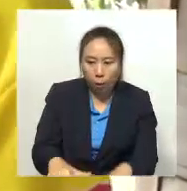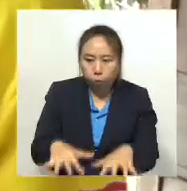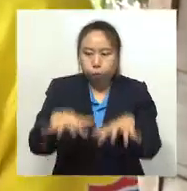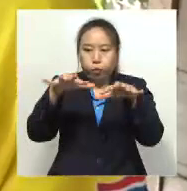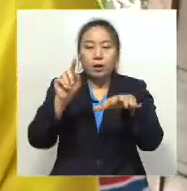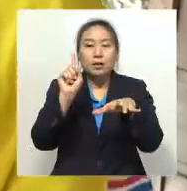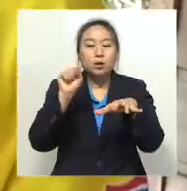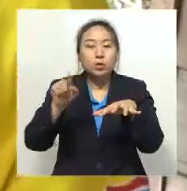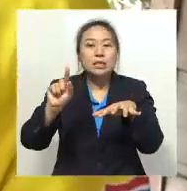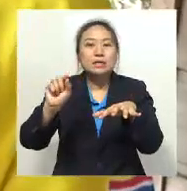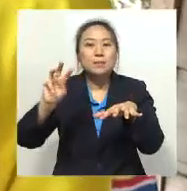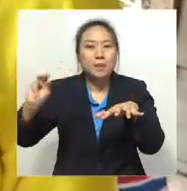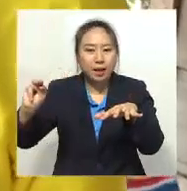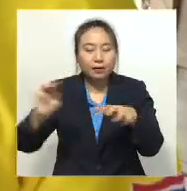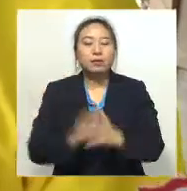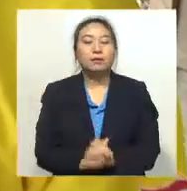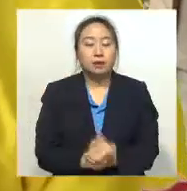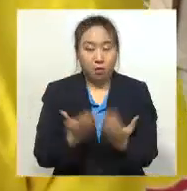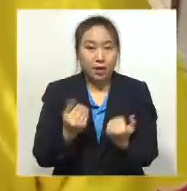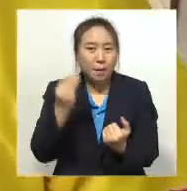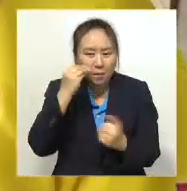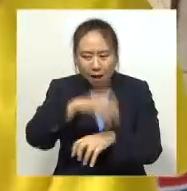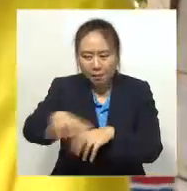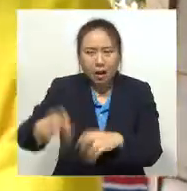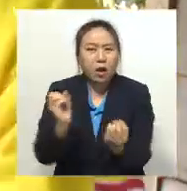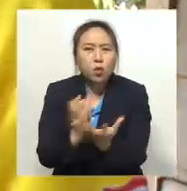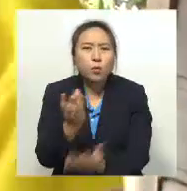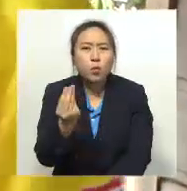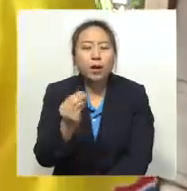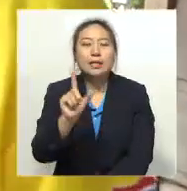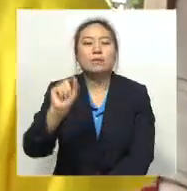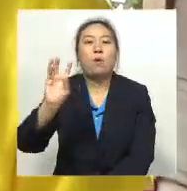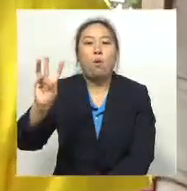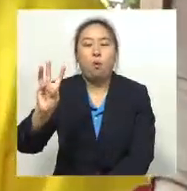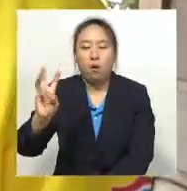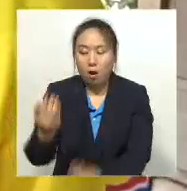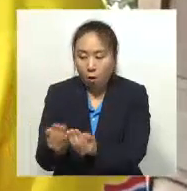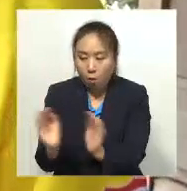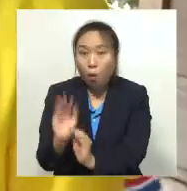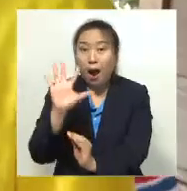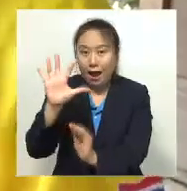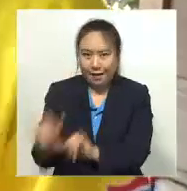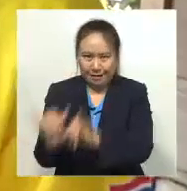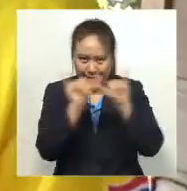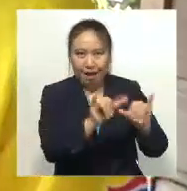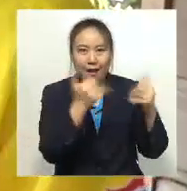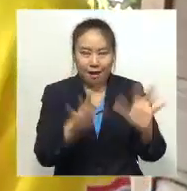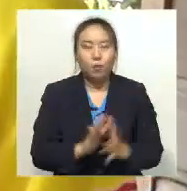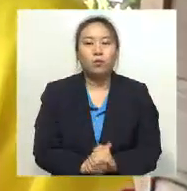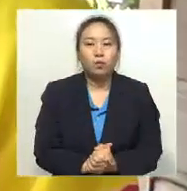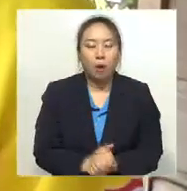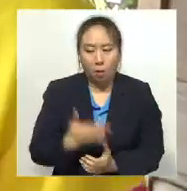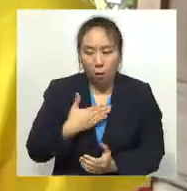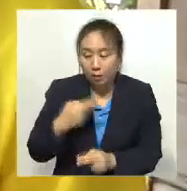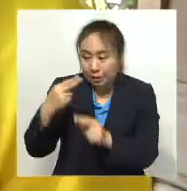นะคะ 26เรือนครับ 26 เพราะว่าผม ขึ้นข้างบนเหรอคะ ครับย้ายขึ้นข้างบน5ครัวเรือนเพราะผมจดรายชื่อนะ